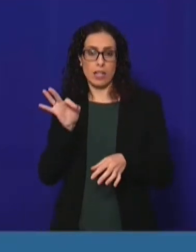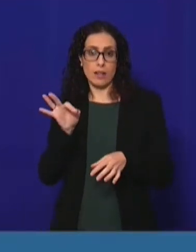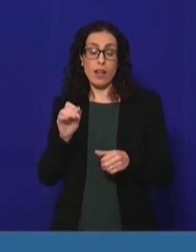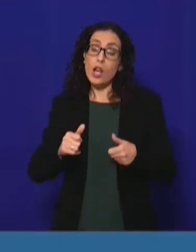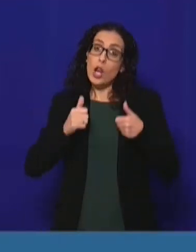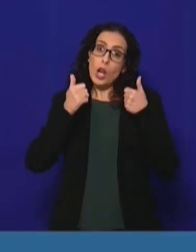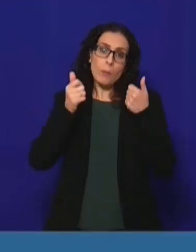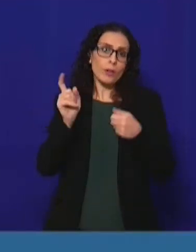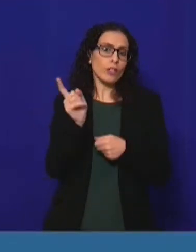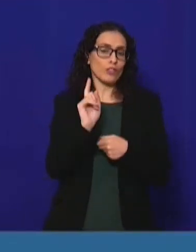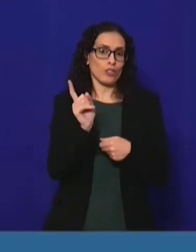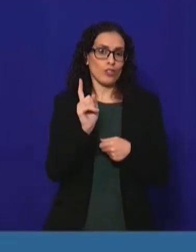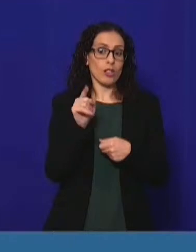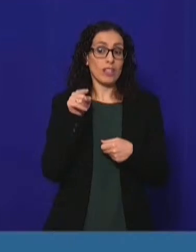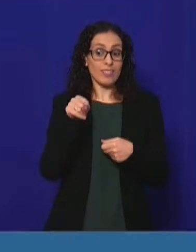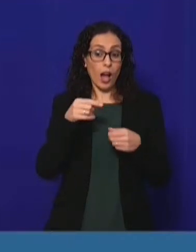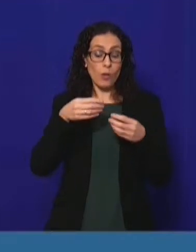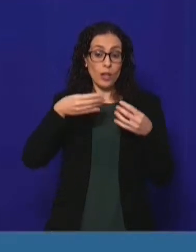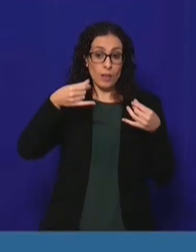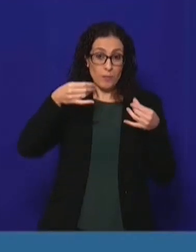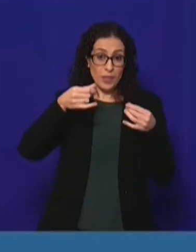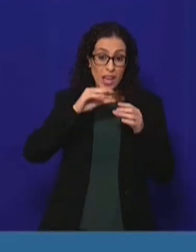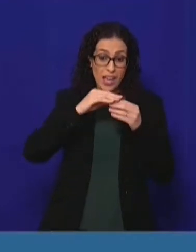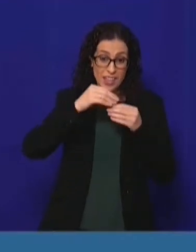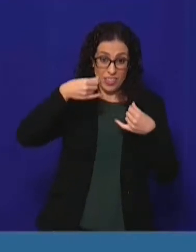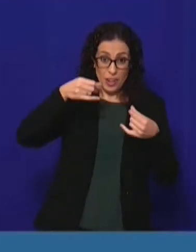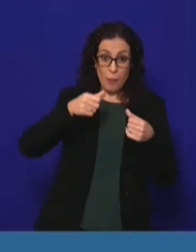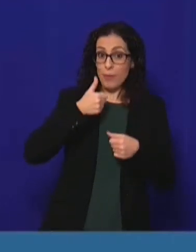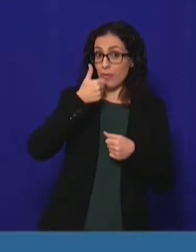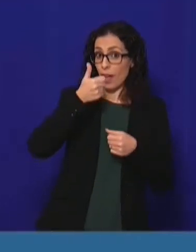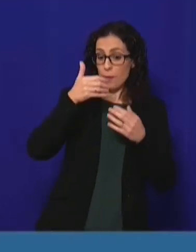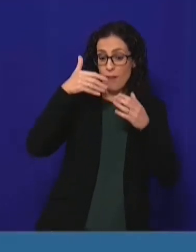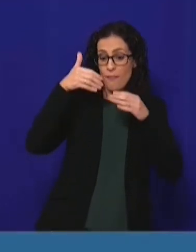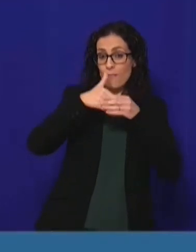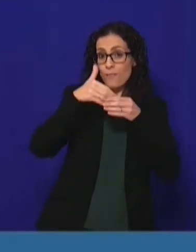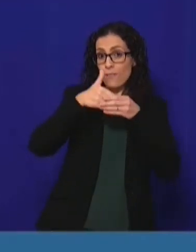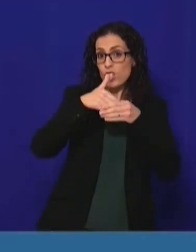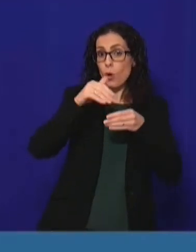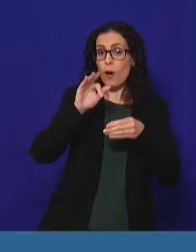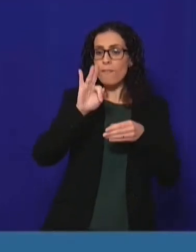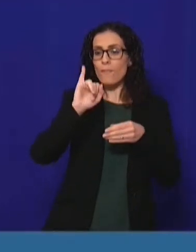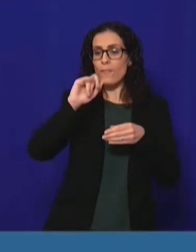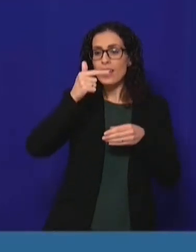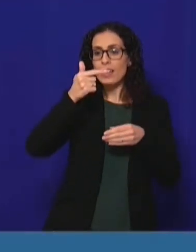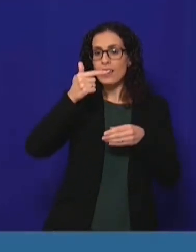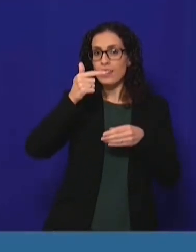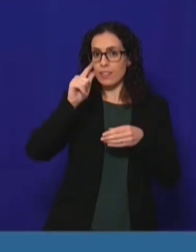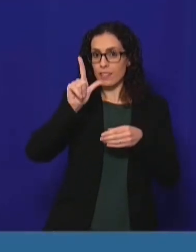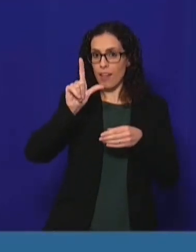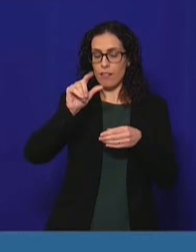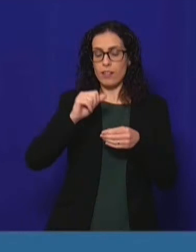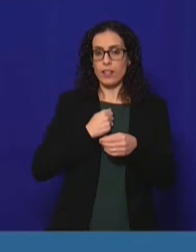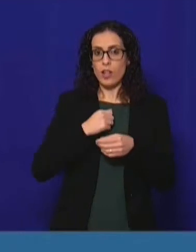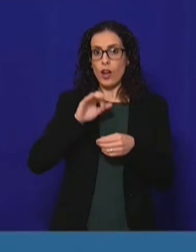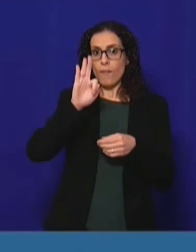li dawn ikollhom il-filtering tajjeb, ftakru li dawn il-maskri qegħdin nużaw huma biex aħna naqsu ċ-chances li inti tkun qed